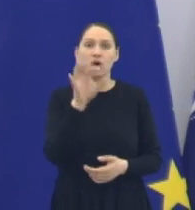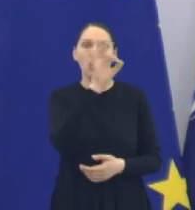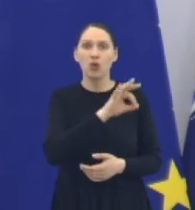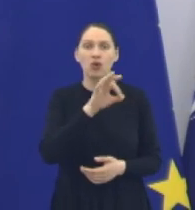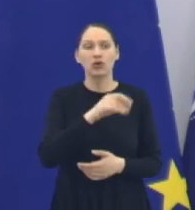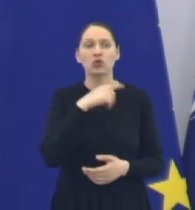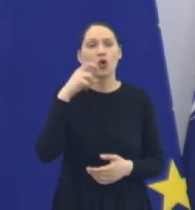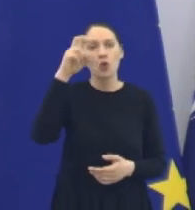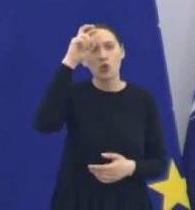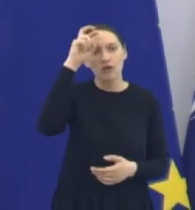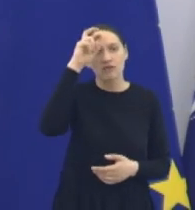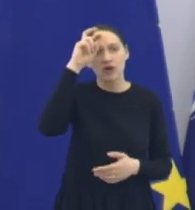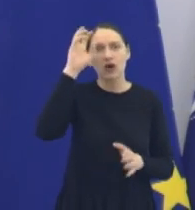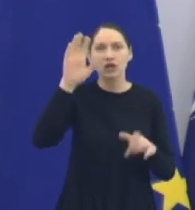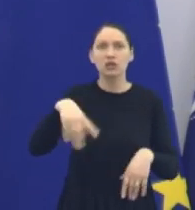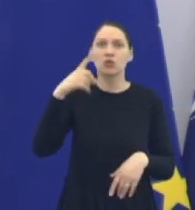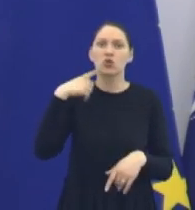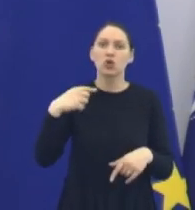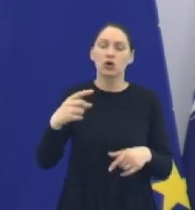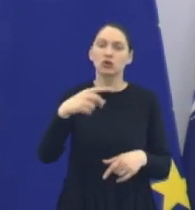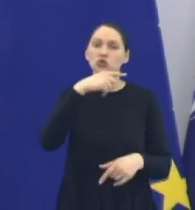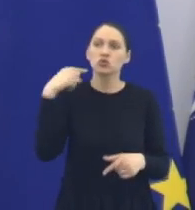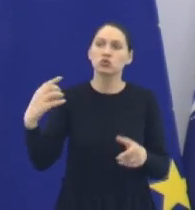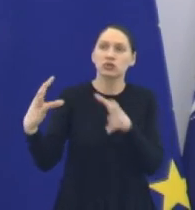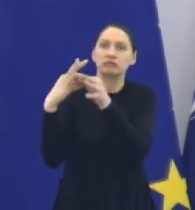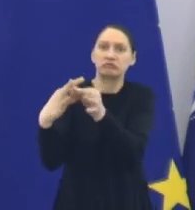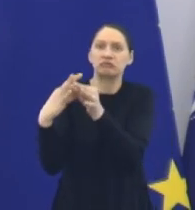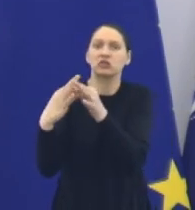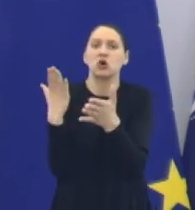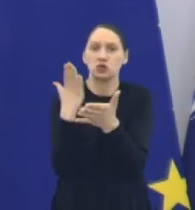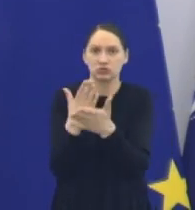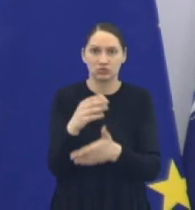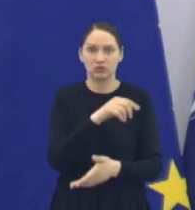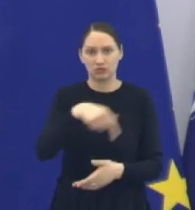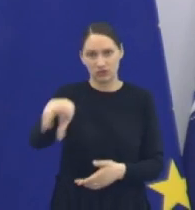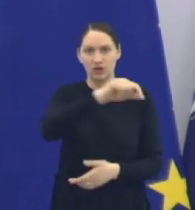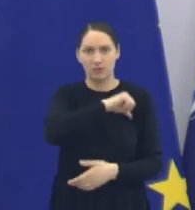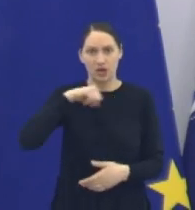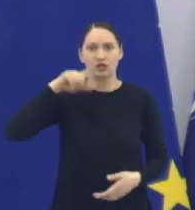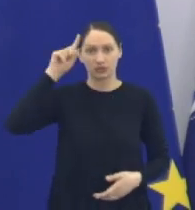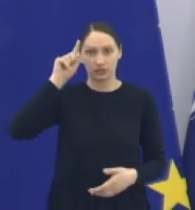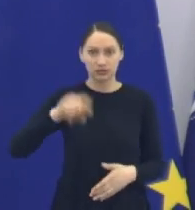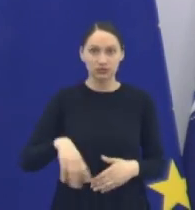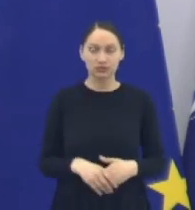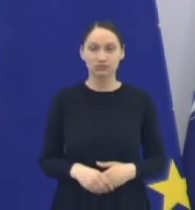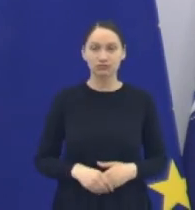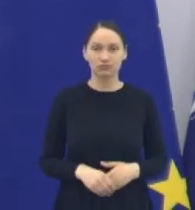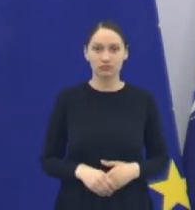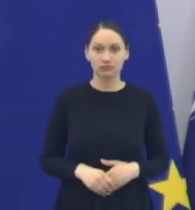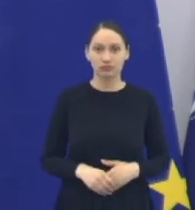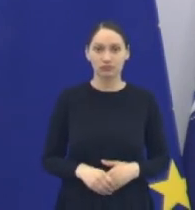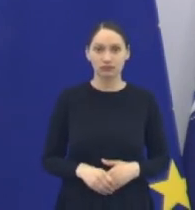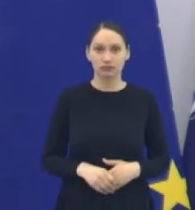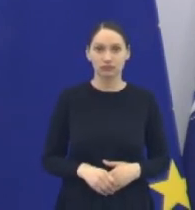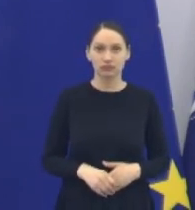nuo rusiškų dujų mažinimą, bet atvirkščiai į priklausomybės didinimą, turbūt jūs puikiai tai žinote. Ir šiandien